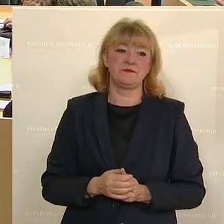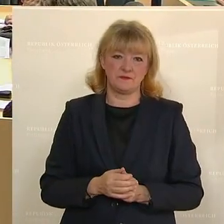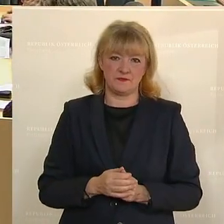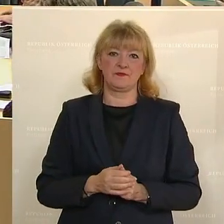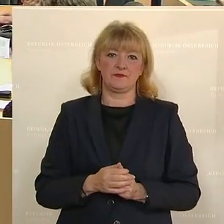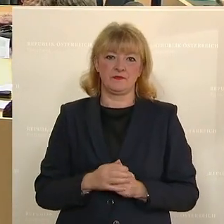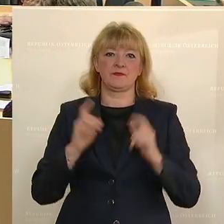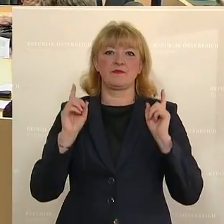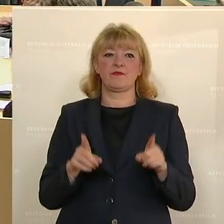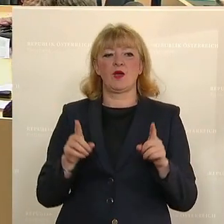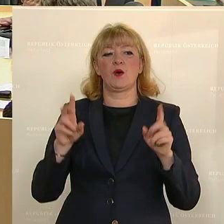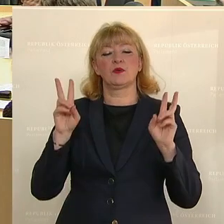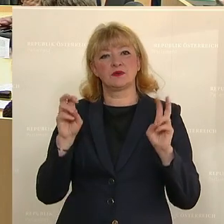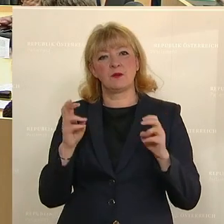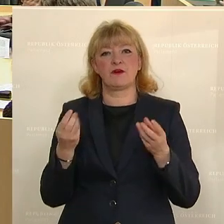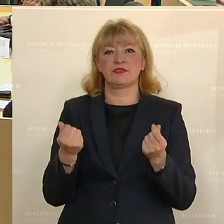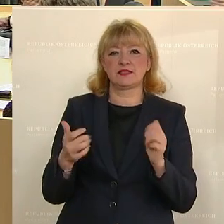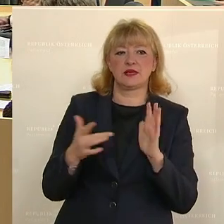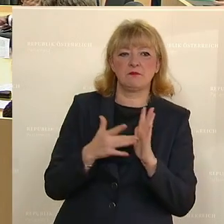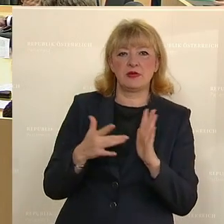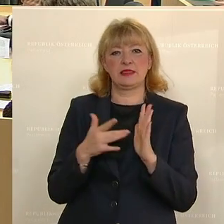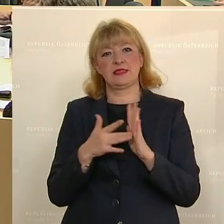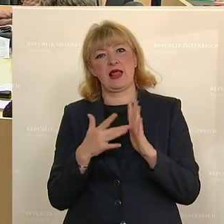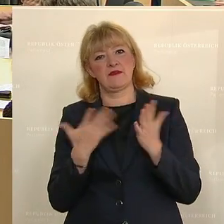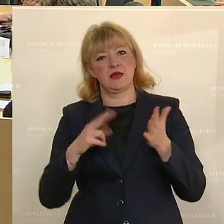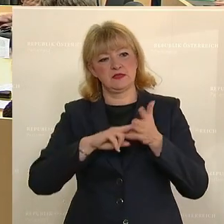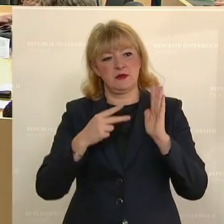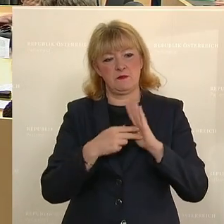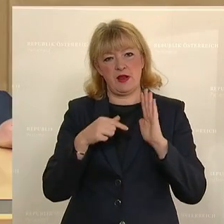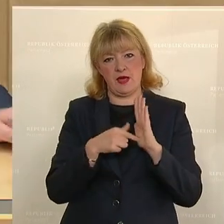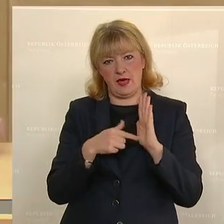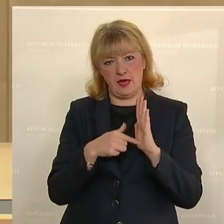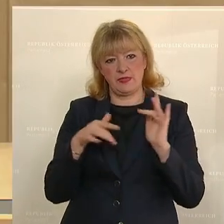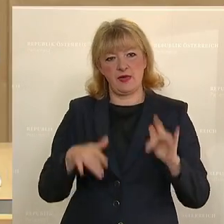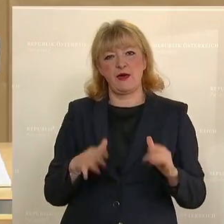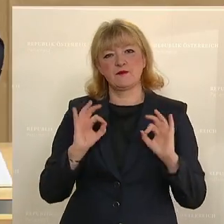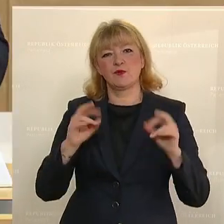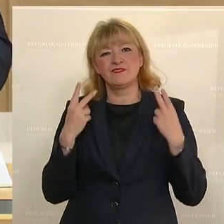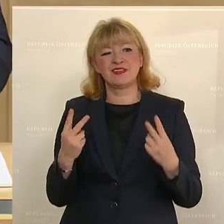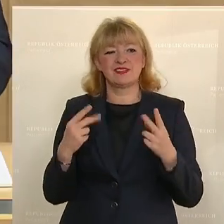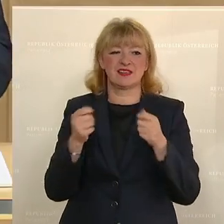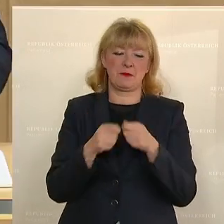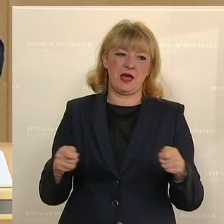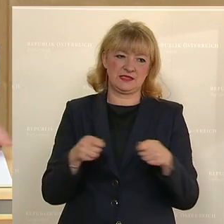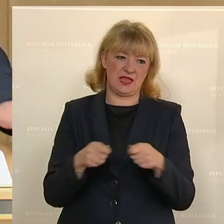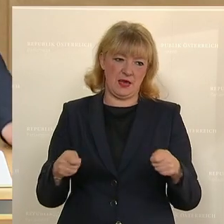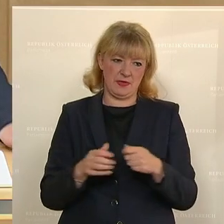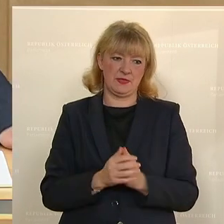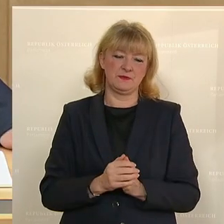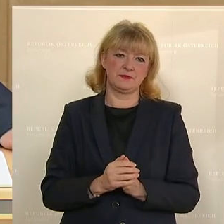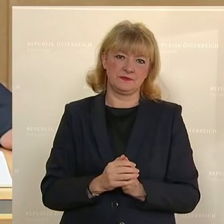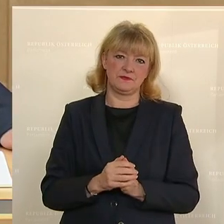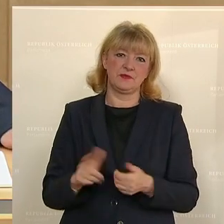die finanziellen Mittel, die im Budget vorgesehen sind für ganz wesentliche, wichtige Maßnahmen